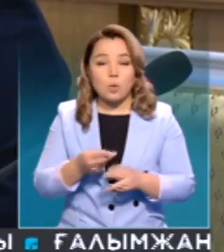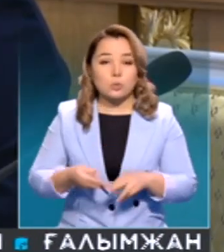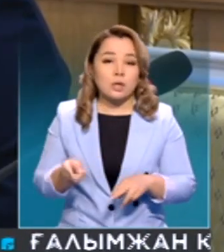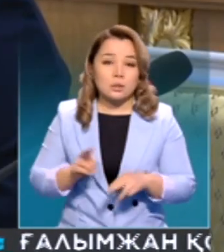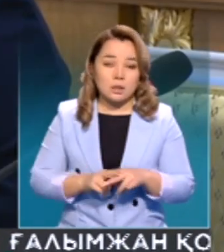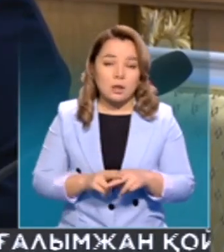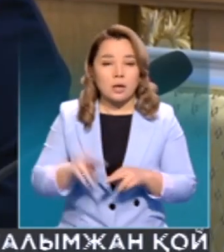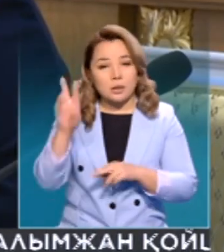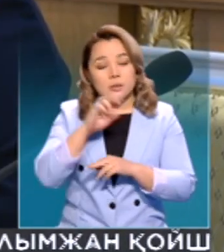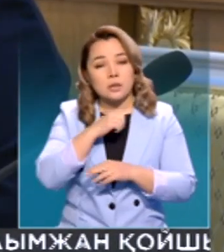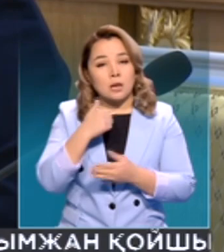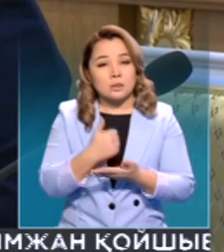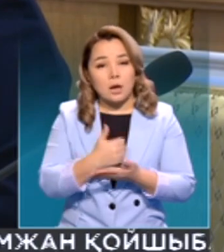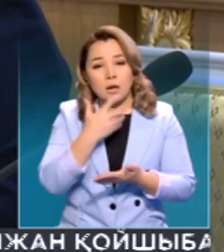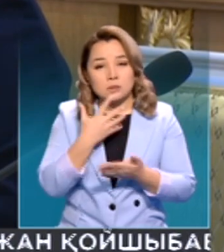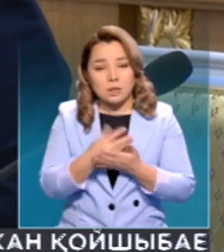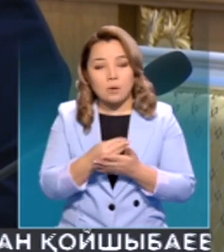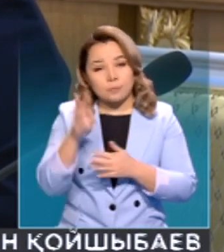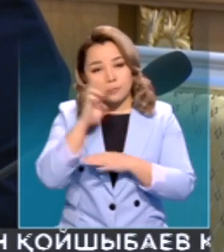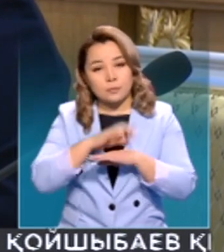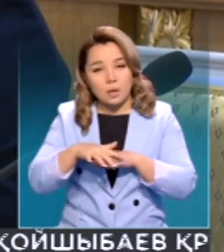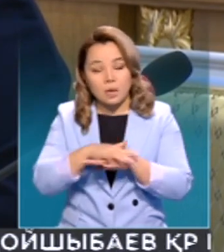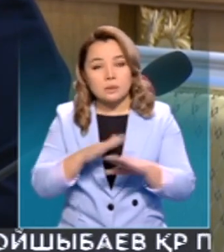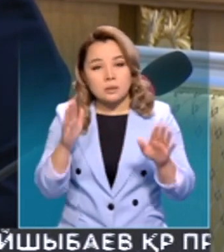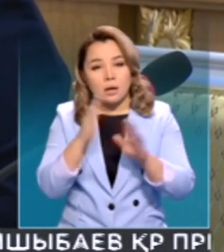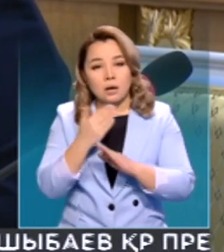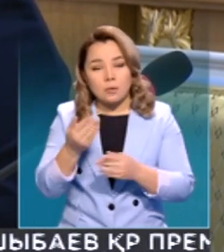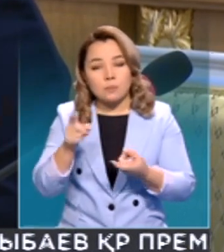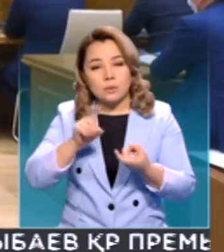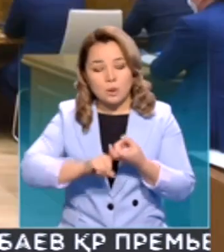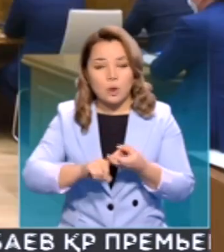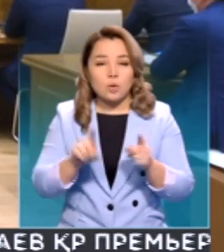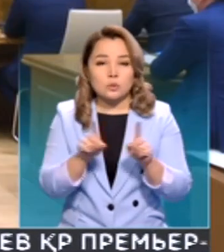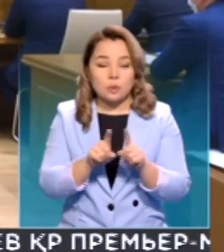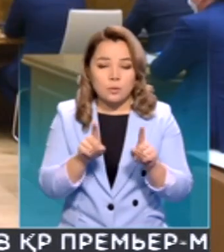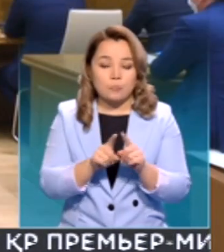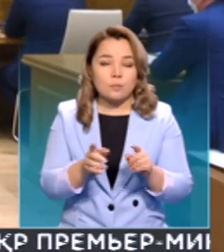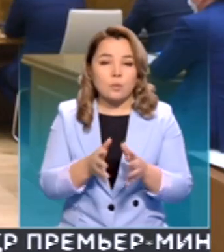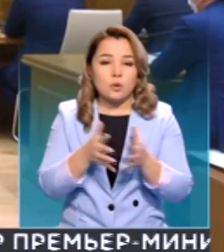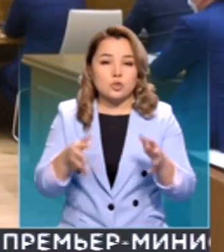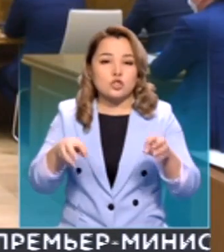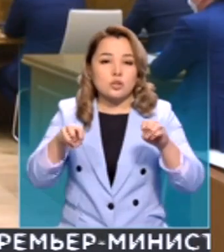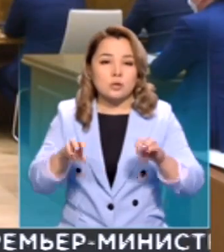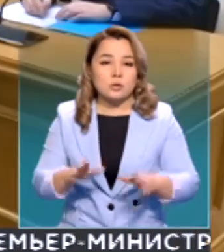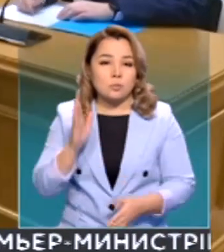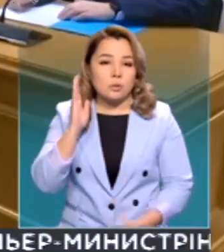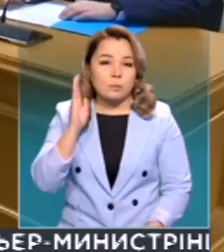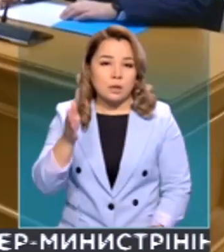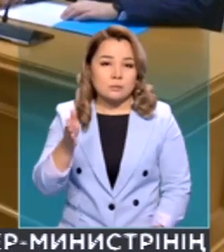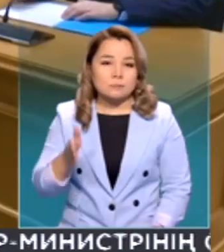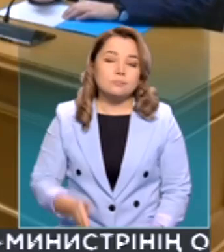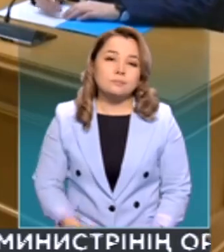Өйткені бұл ең алдымен еліміздің тағдырына ықпал ететін шешімдер болмақ.